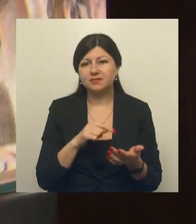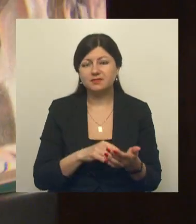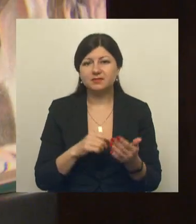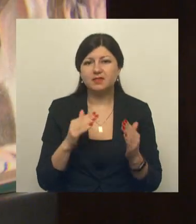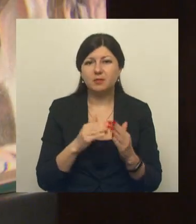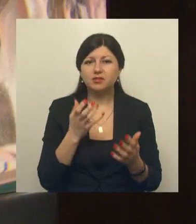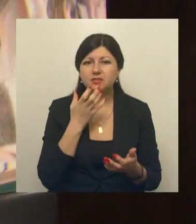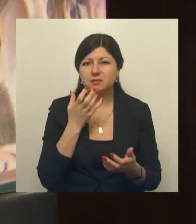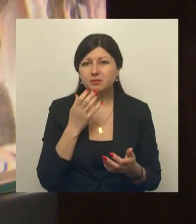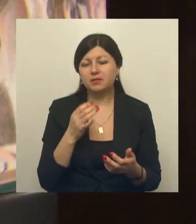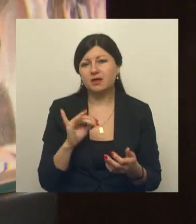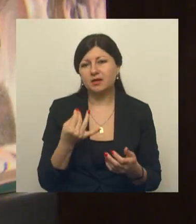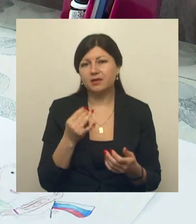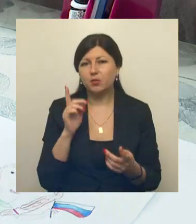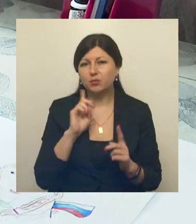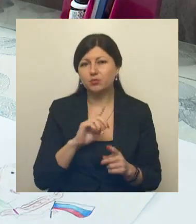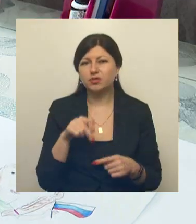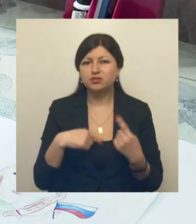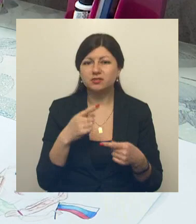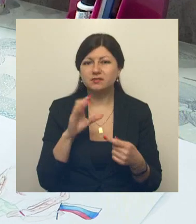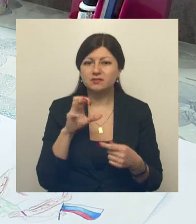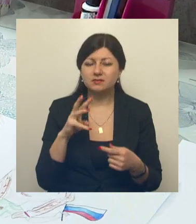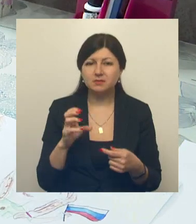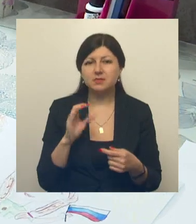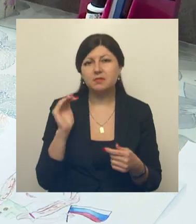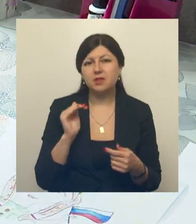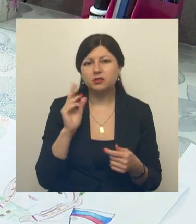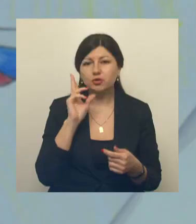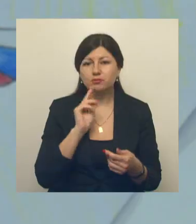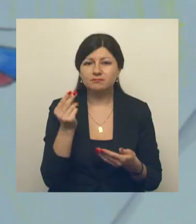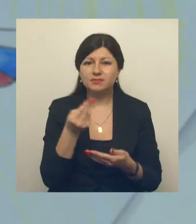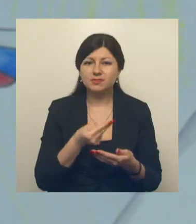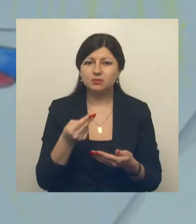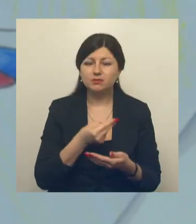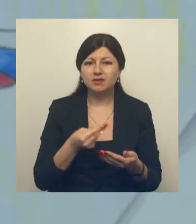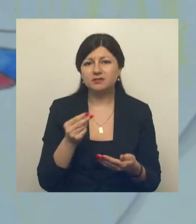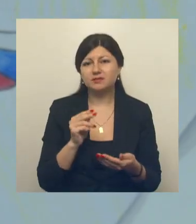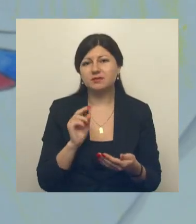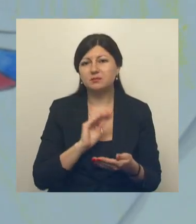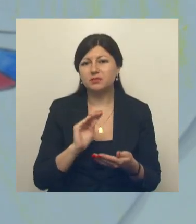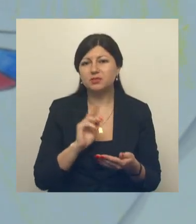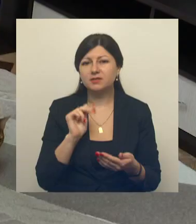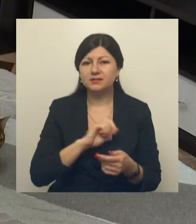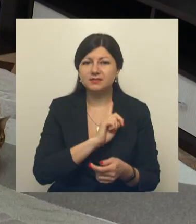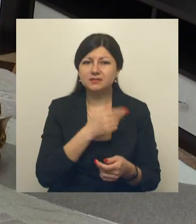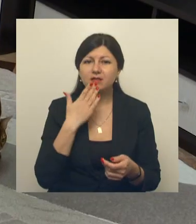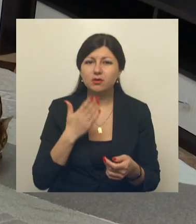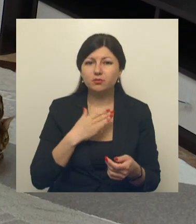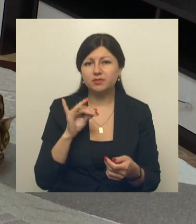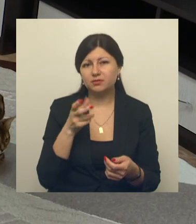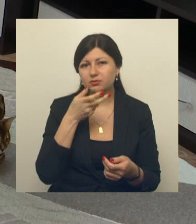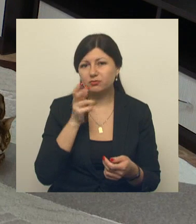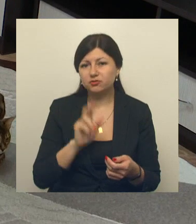домашнего тепла и уюта, пусть даже через смски. Младшая дочь Вика рисует для папы картины, пишет, как сильно любит и скучает. А с недавних